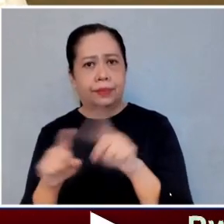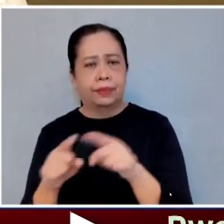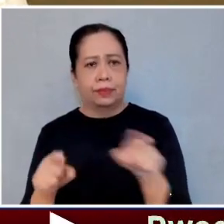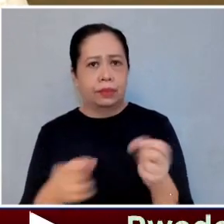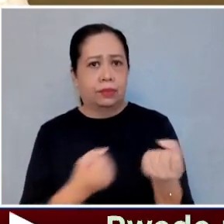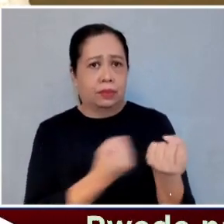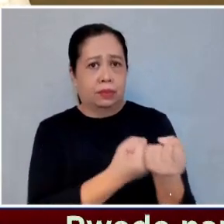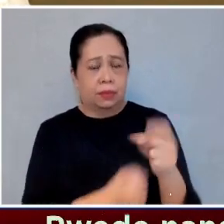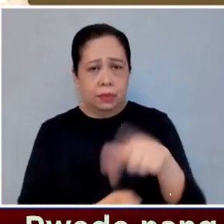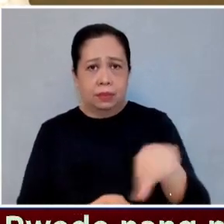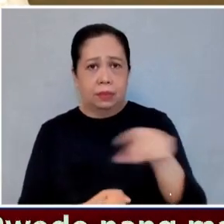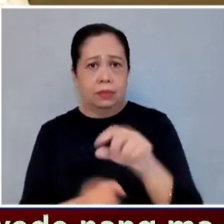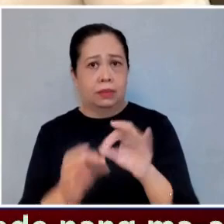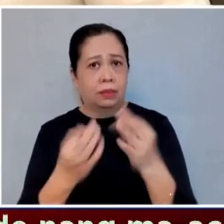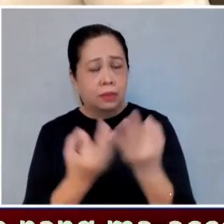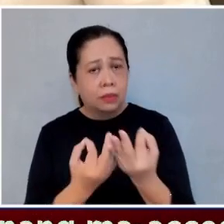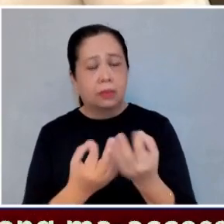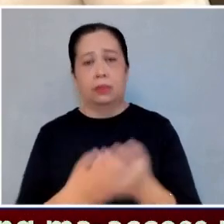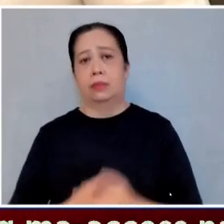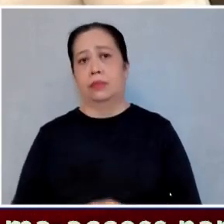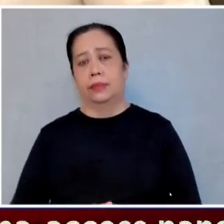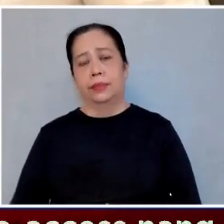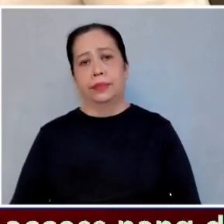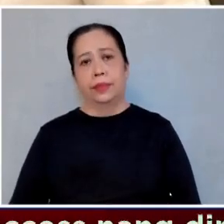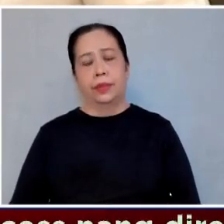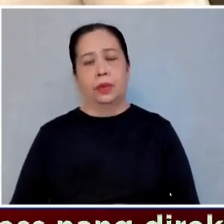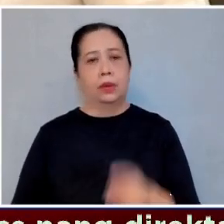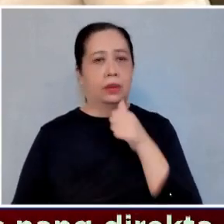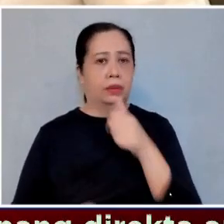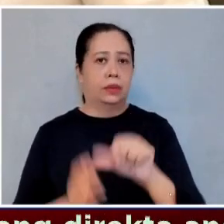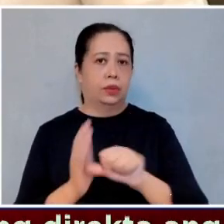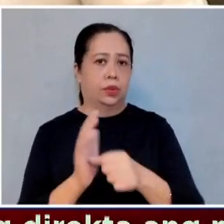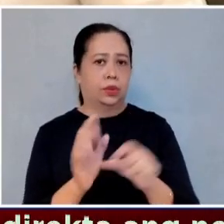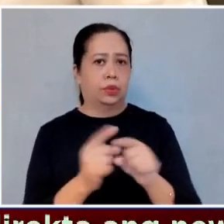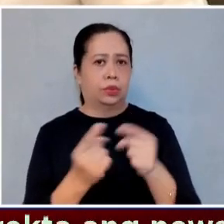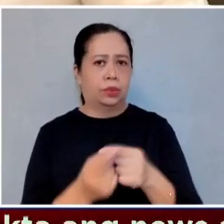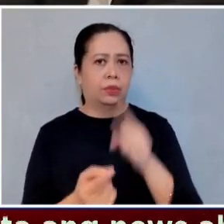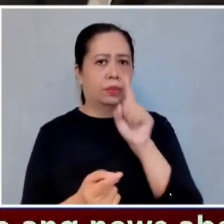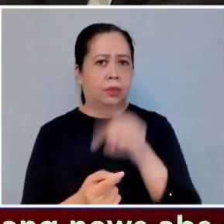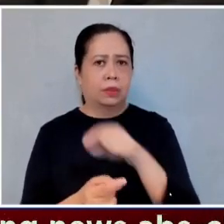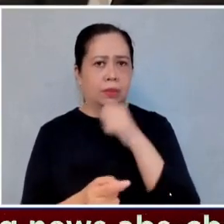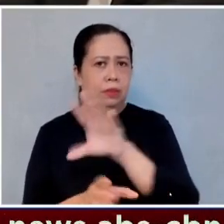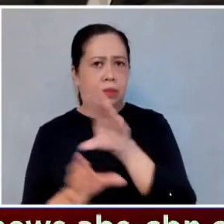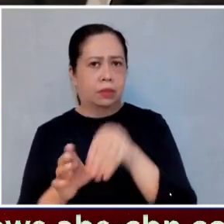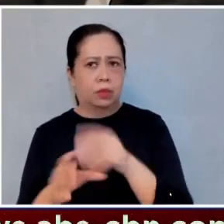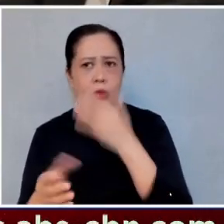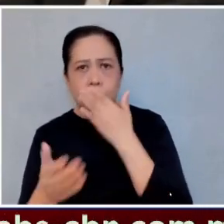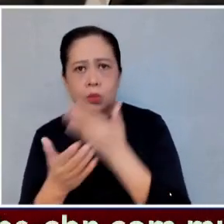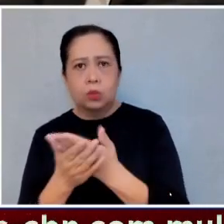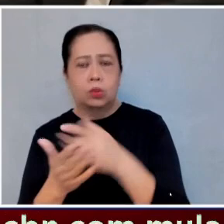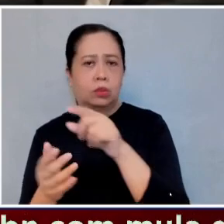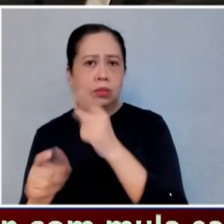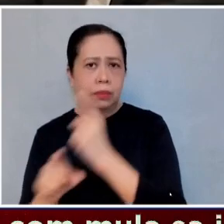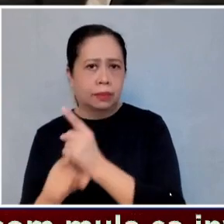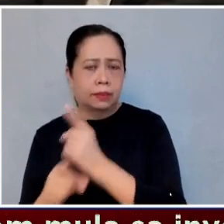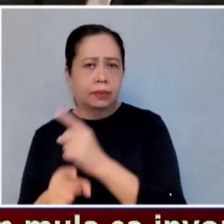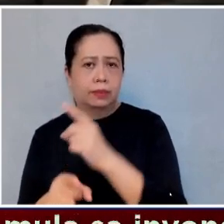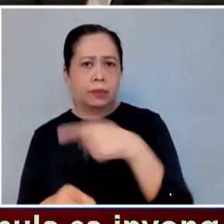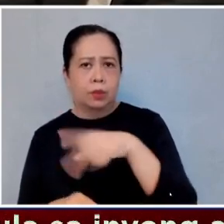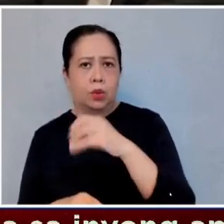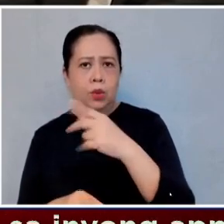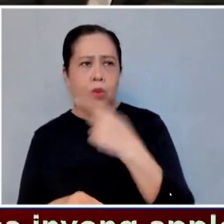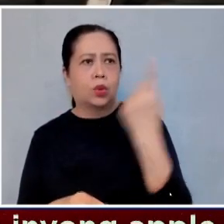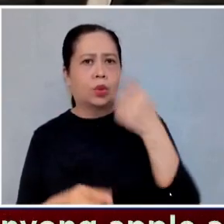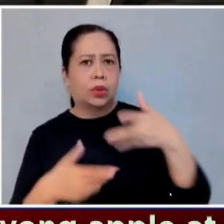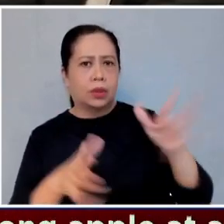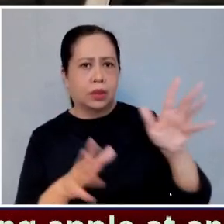sinusuportahan nila, diba? Yung kanilang pamilya. Iginit din ng grupo na dapat hindi madamay ang mga legal na pogo at yun lamang mga illegal